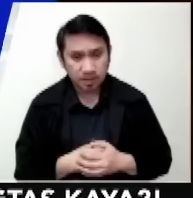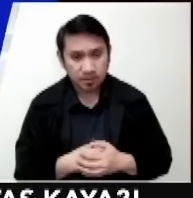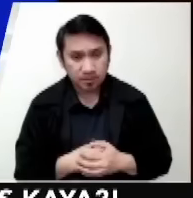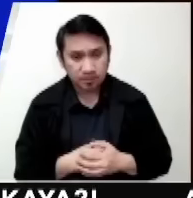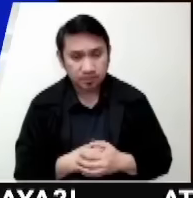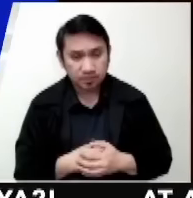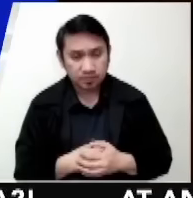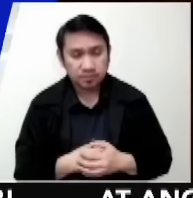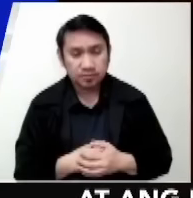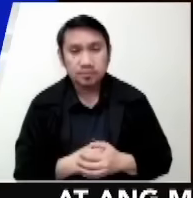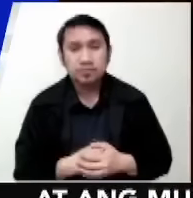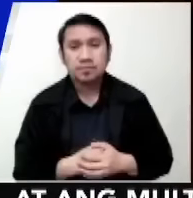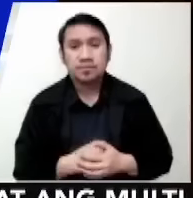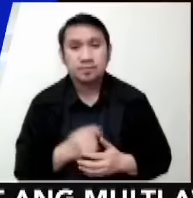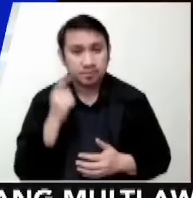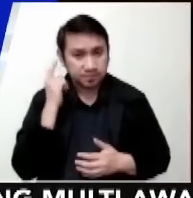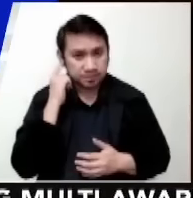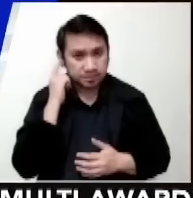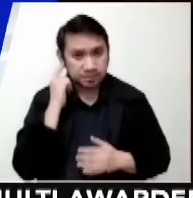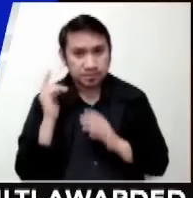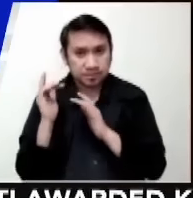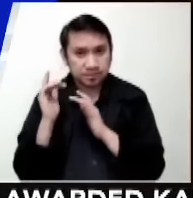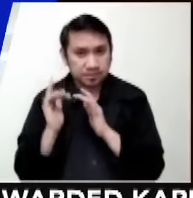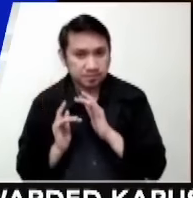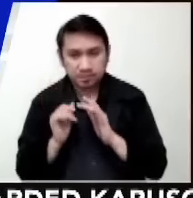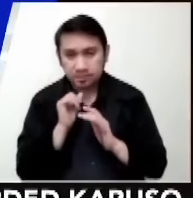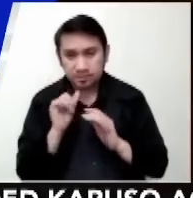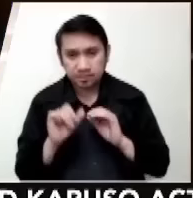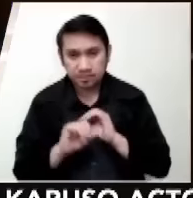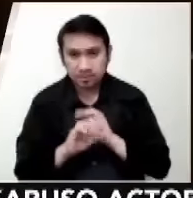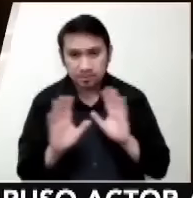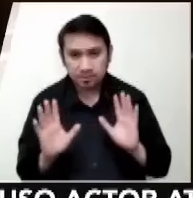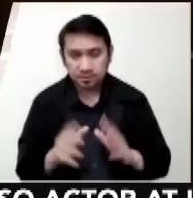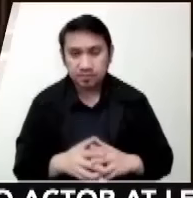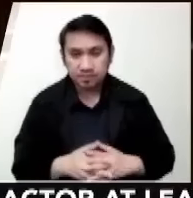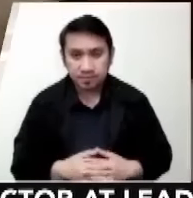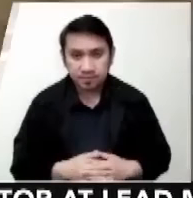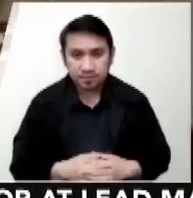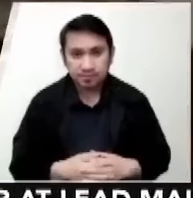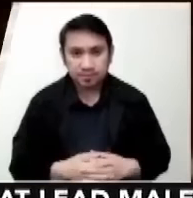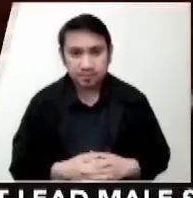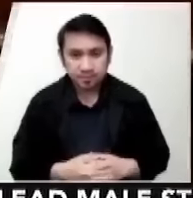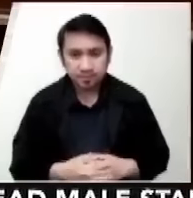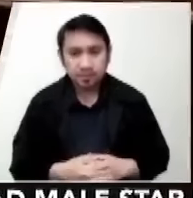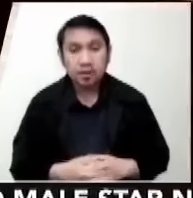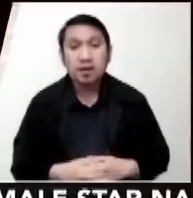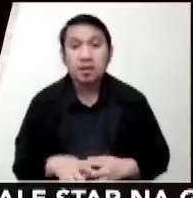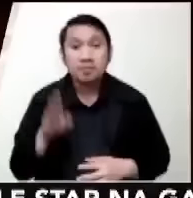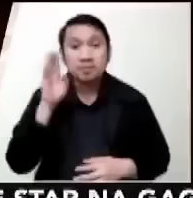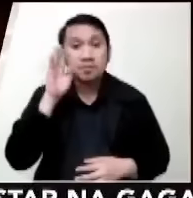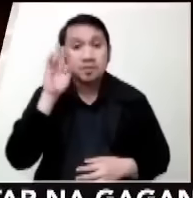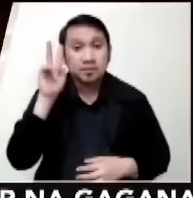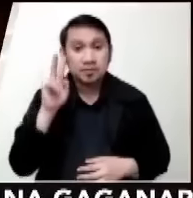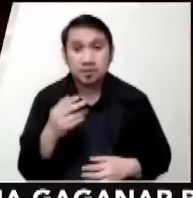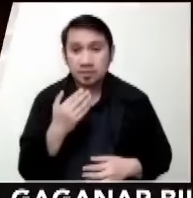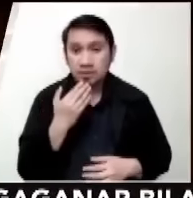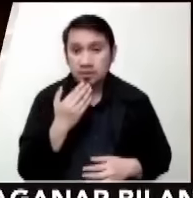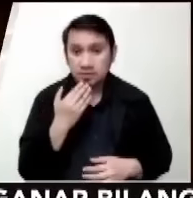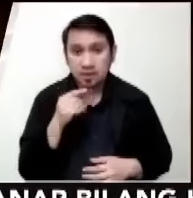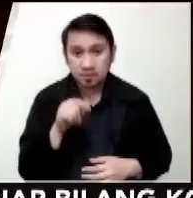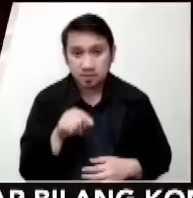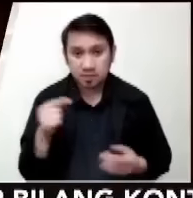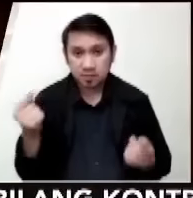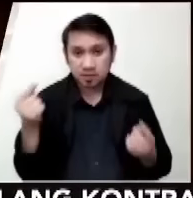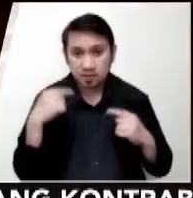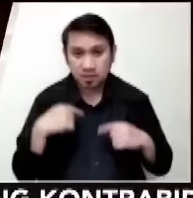for President Biden and it's why he has me to do that. Nagpasalamat ang Pangulo sa pagbisita nito ni Blinken na ikalawa na sa